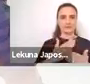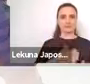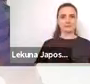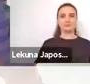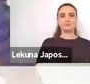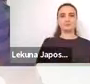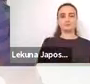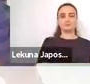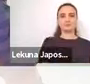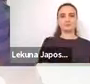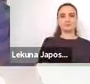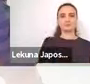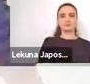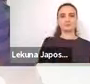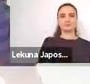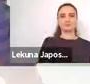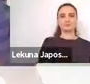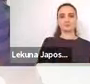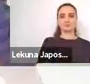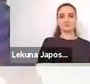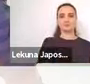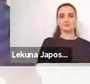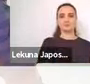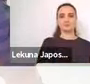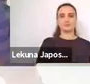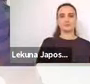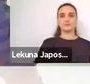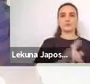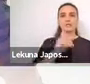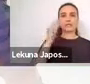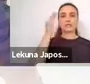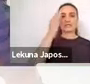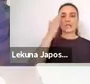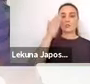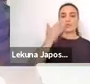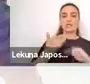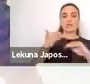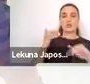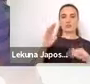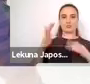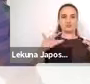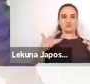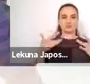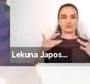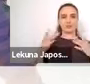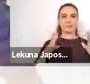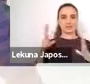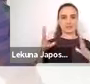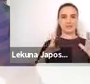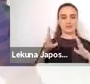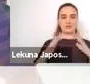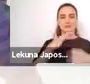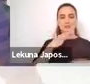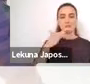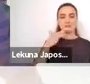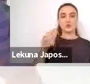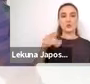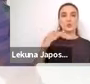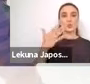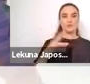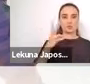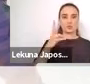ვთქვათ, რეპეტიციას კონკრეტული წარმოდგენის წინ და ბევრს გადიან, ხო, იმიტომ რომ იქ უკვე